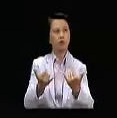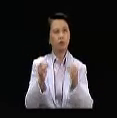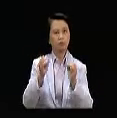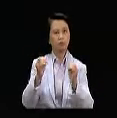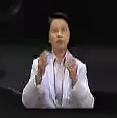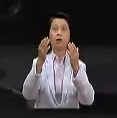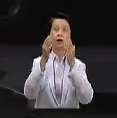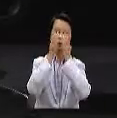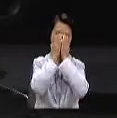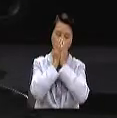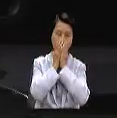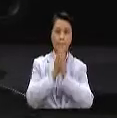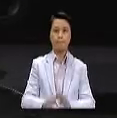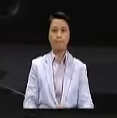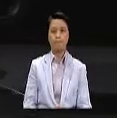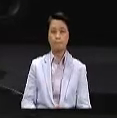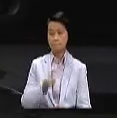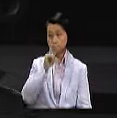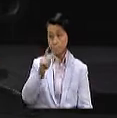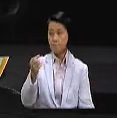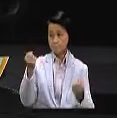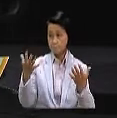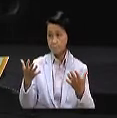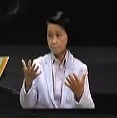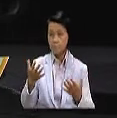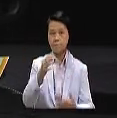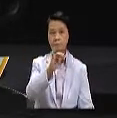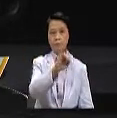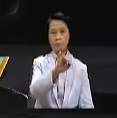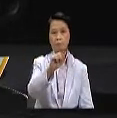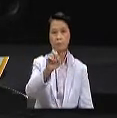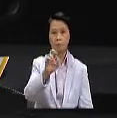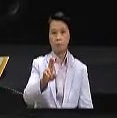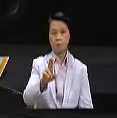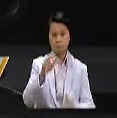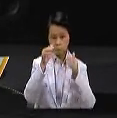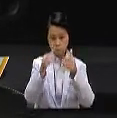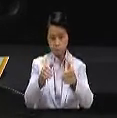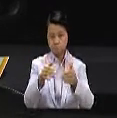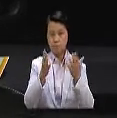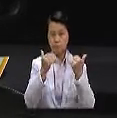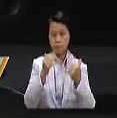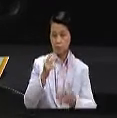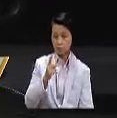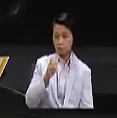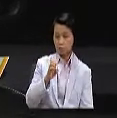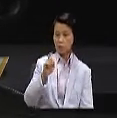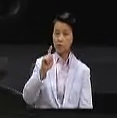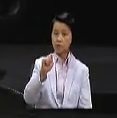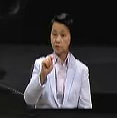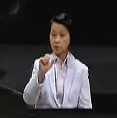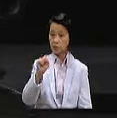Alhamdulillah ya Ah pasti juga tanya itu yang dihadapkan ada meminta perhatian sketsa kalau gunakan cuma tersebut